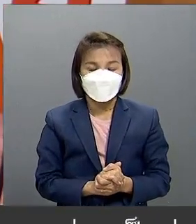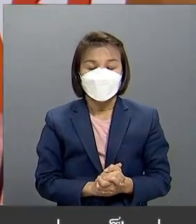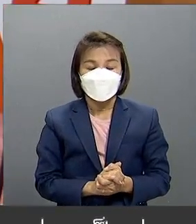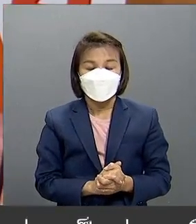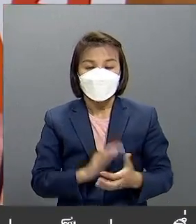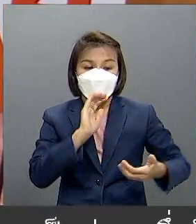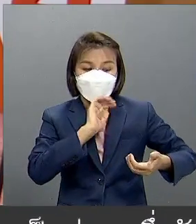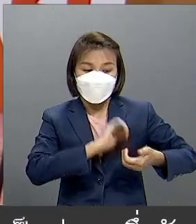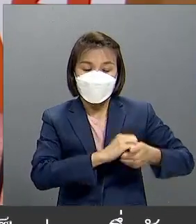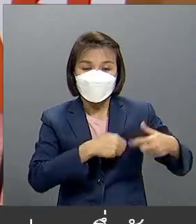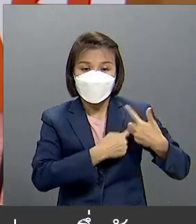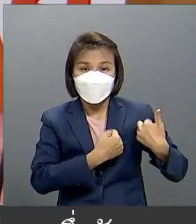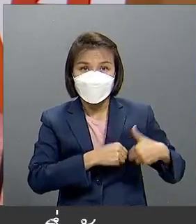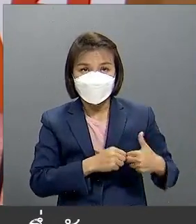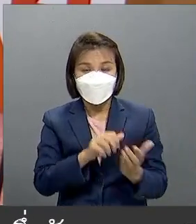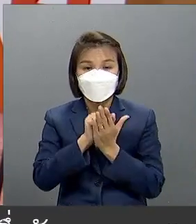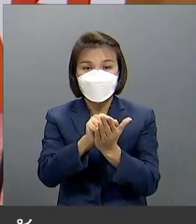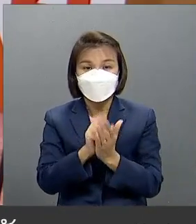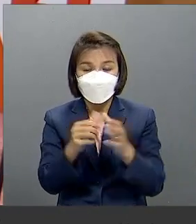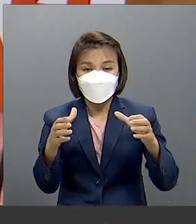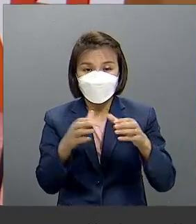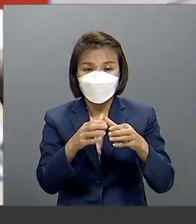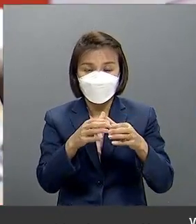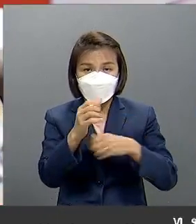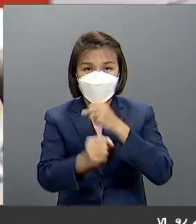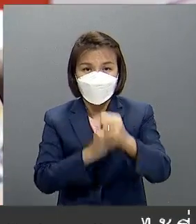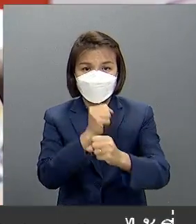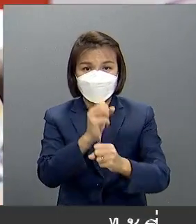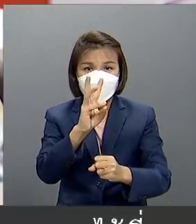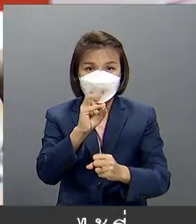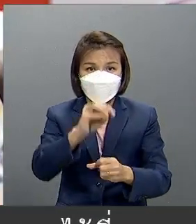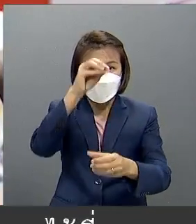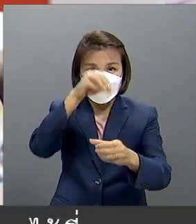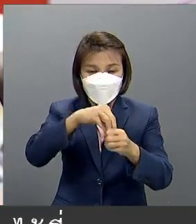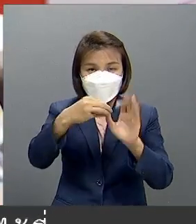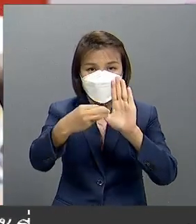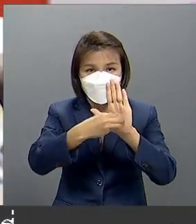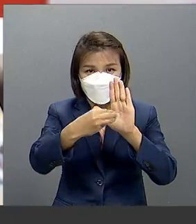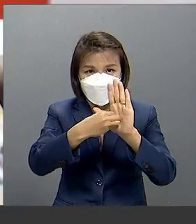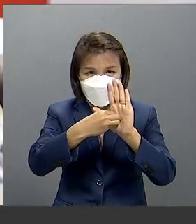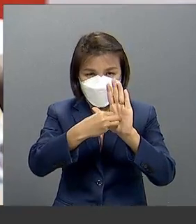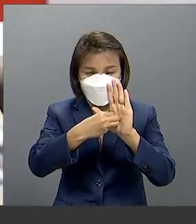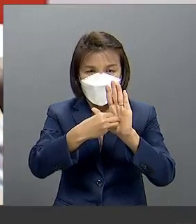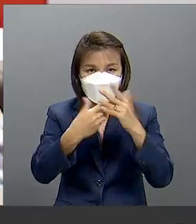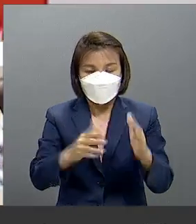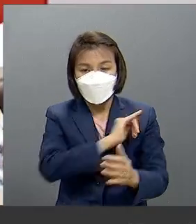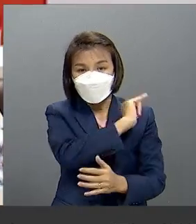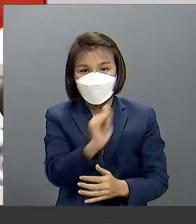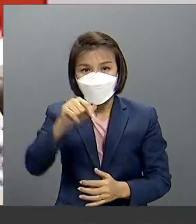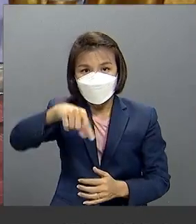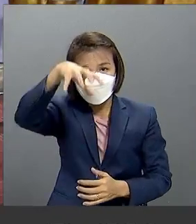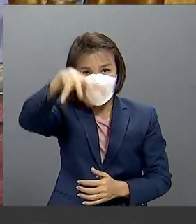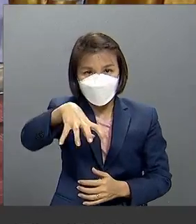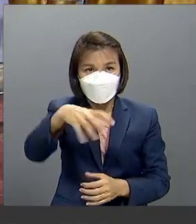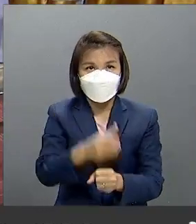ให้บริการวัคซีนกับผู้สูงอายุ60ปีขึ้นไปที่พักอาศัยอยู่ในกรุงเทพมหานครและสามารถเดินทางมาที่ศูนย์ฉีดได้เปิดให้ลง